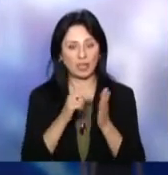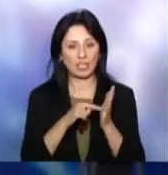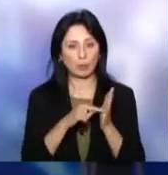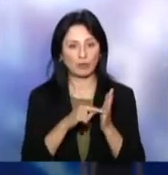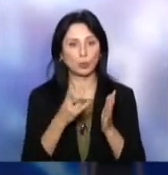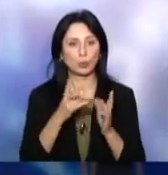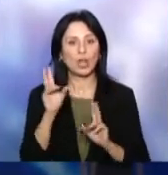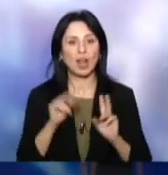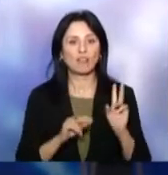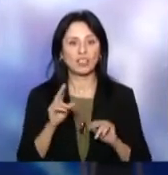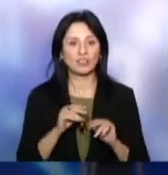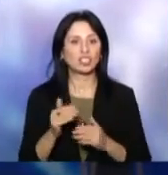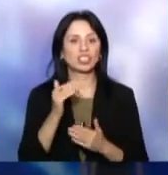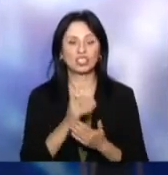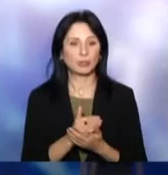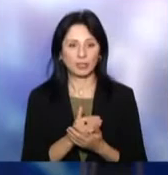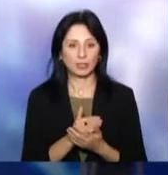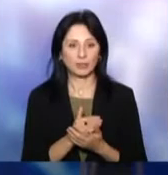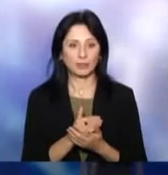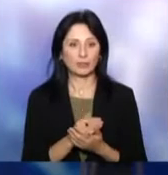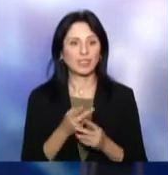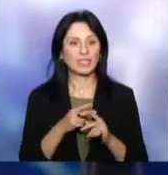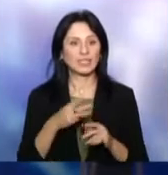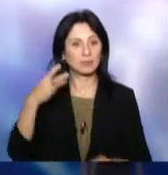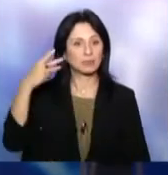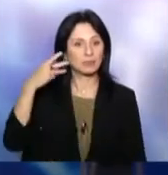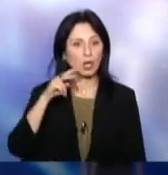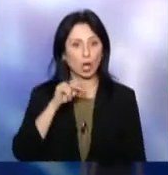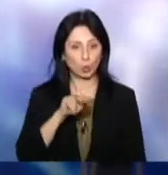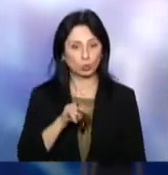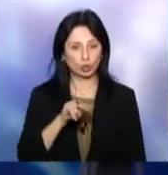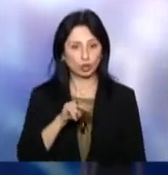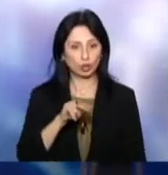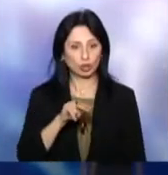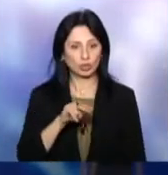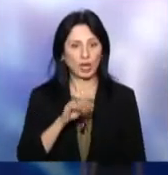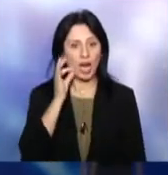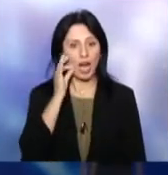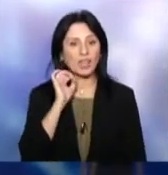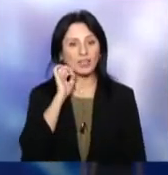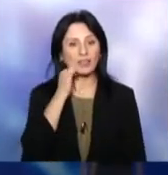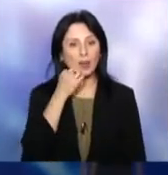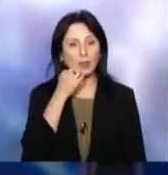უნდა გავითვალისწინოთ შემდეგი. ის სხივები, რომლებიც კანის დაბერებას იწევს,